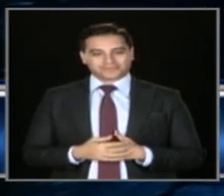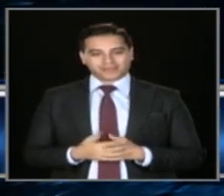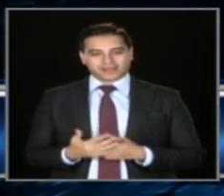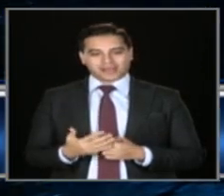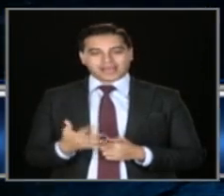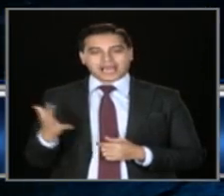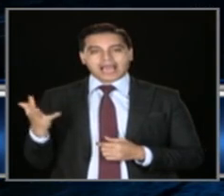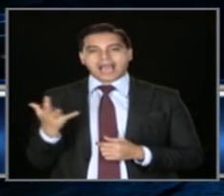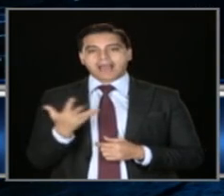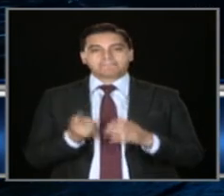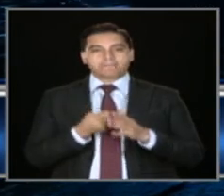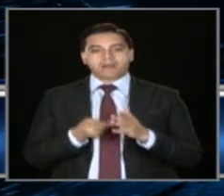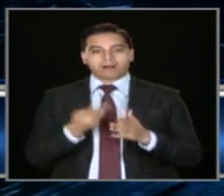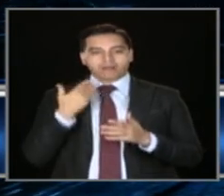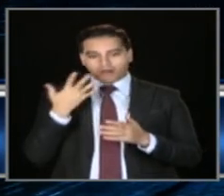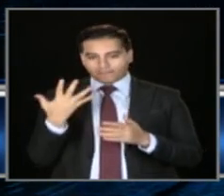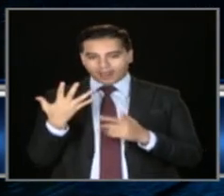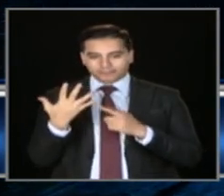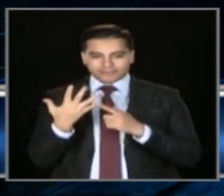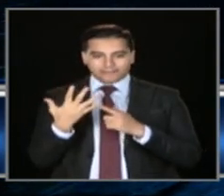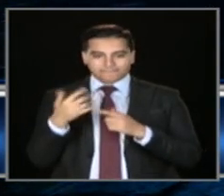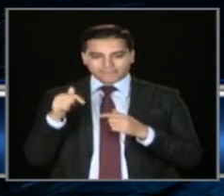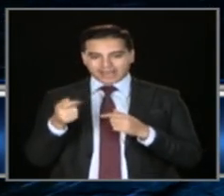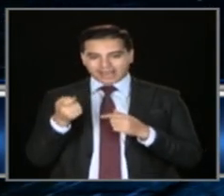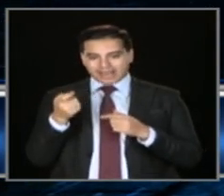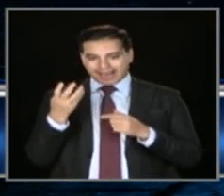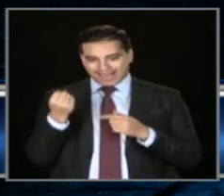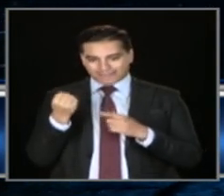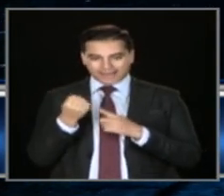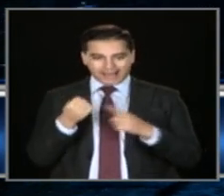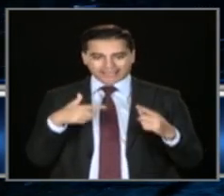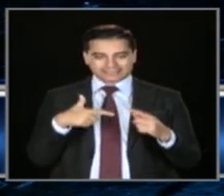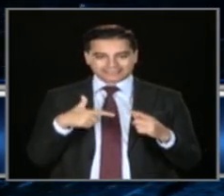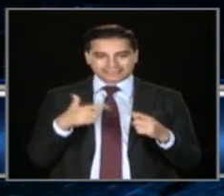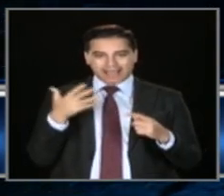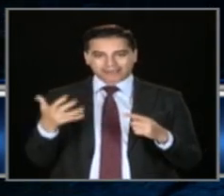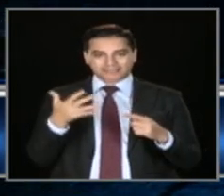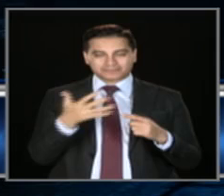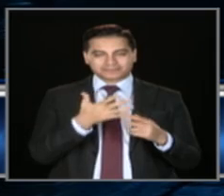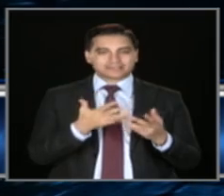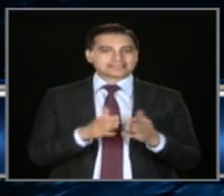كم مرة تكرر الرقم 5 من